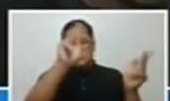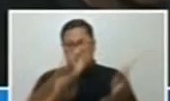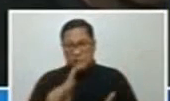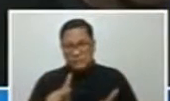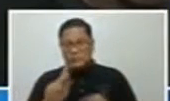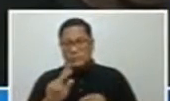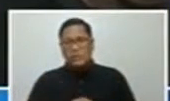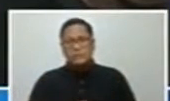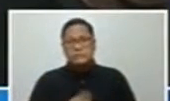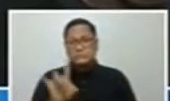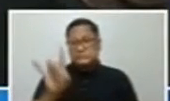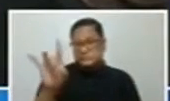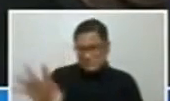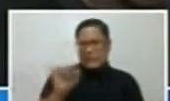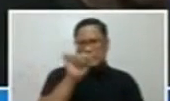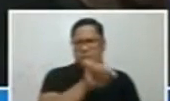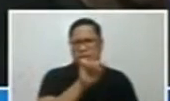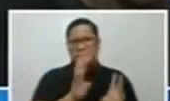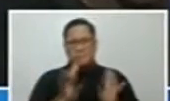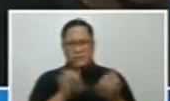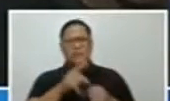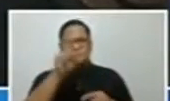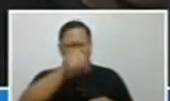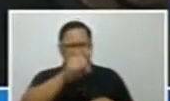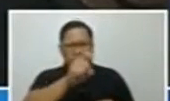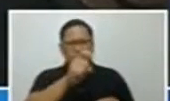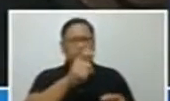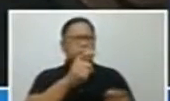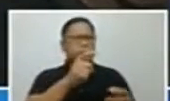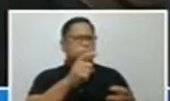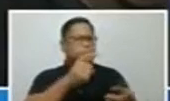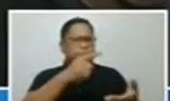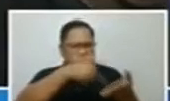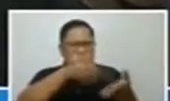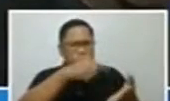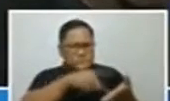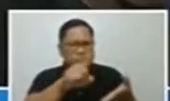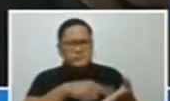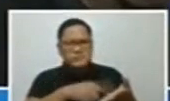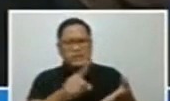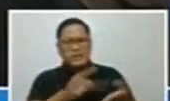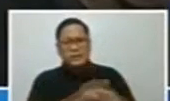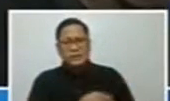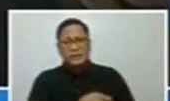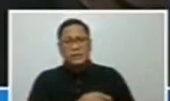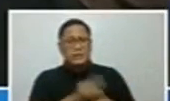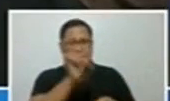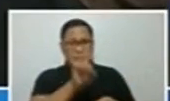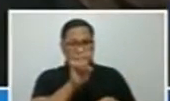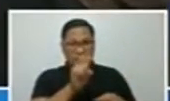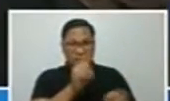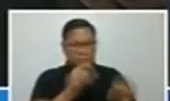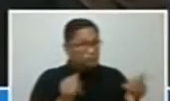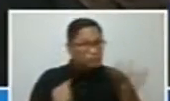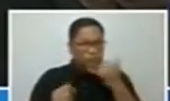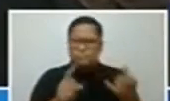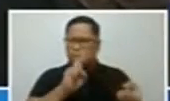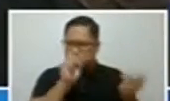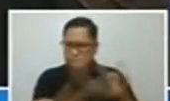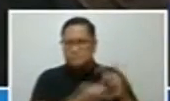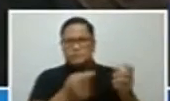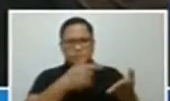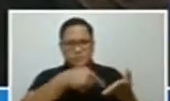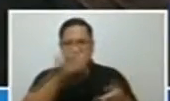June 23 naman po, nasa mahigit 200 individuals ang dumating sa Palawan. Mula naman po ito sa Maynila sakay ng barko